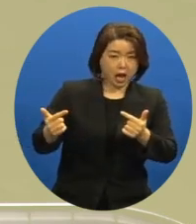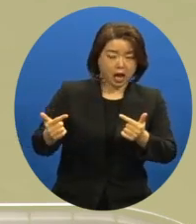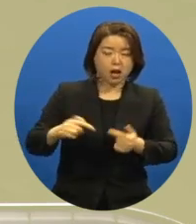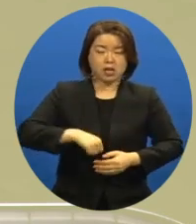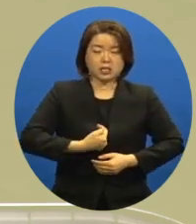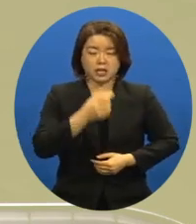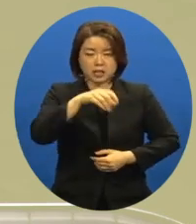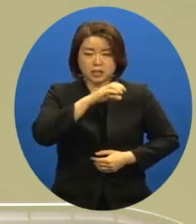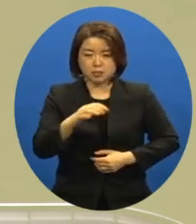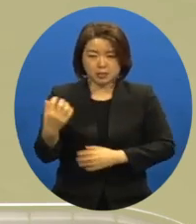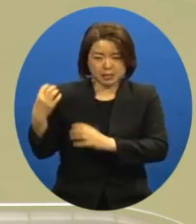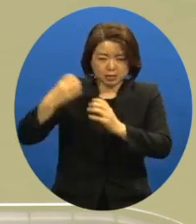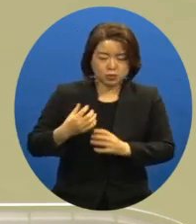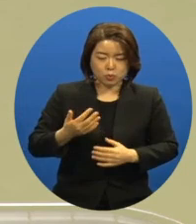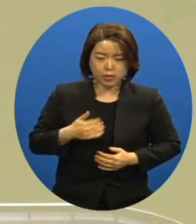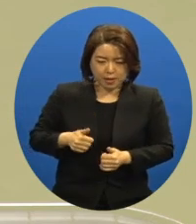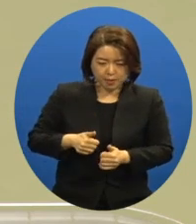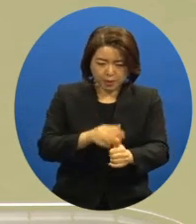주님이 그렇게 말씀하셨습니다.